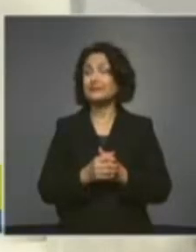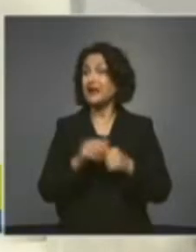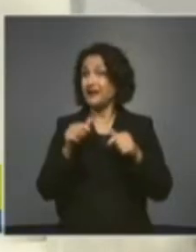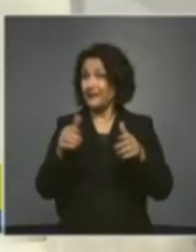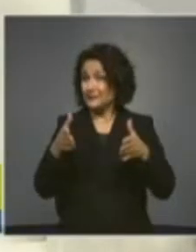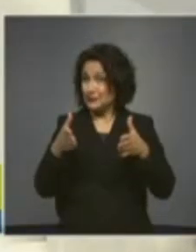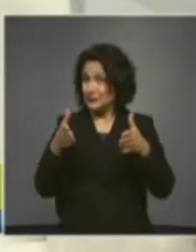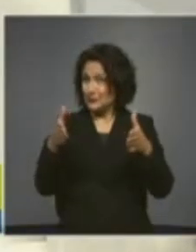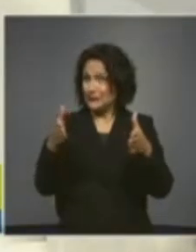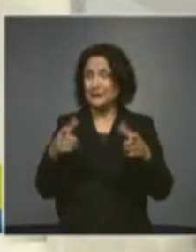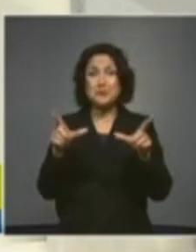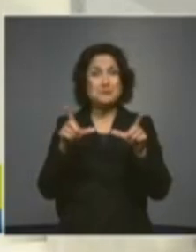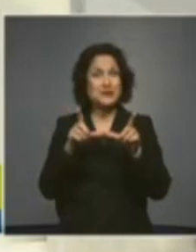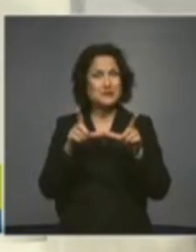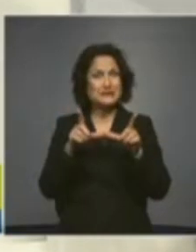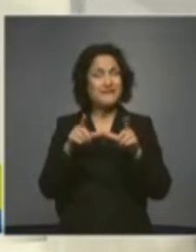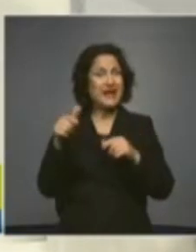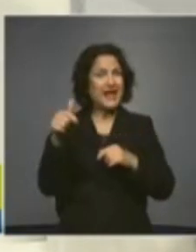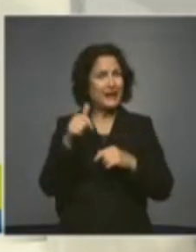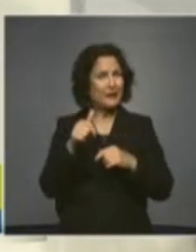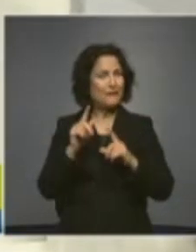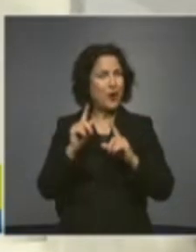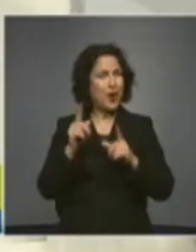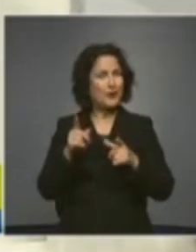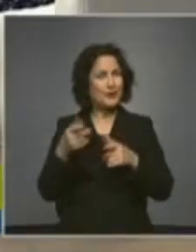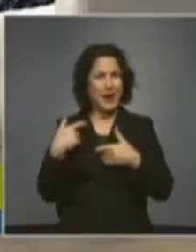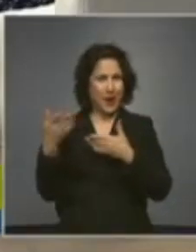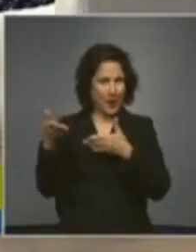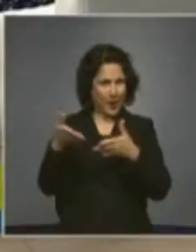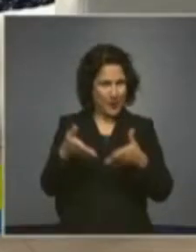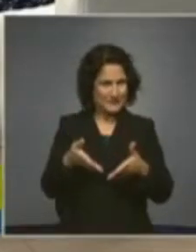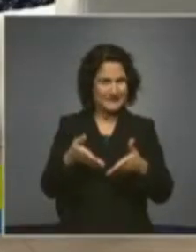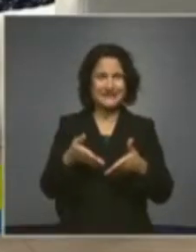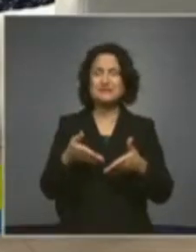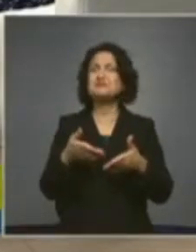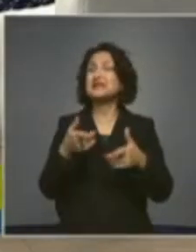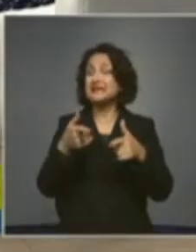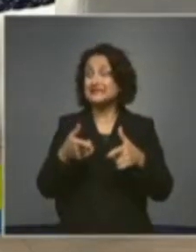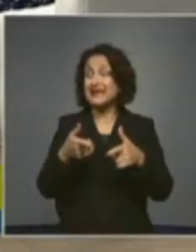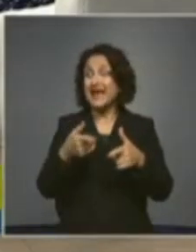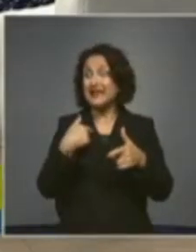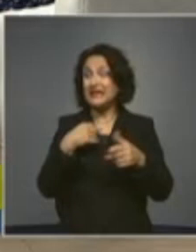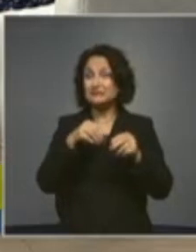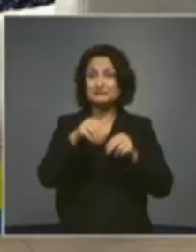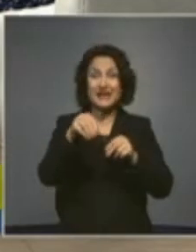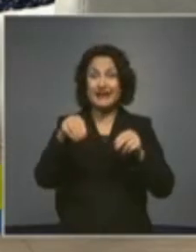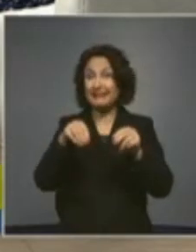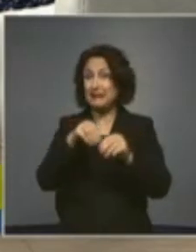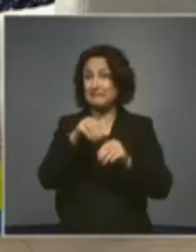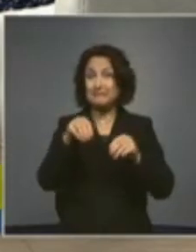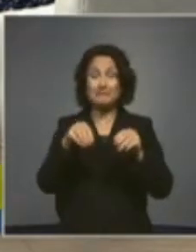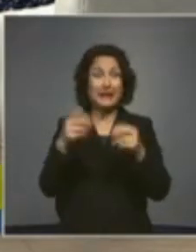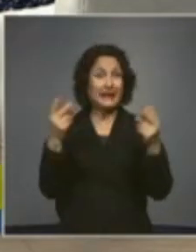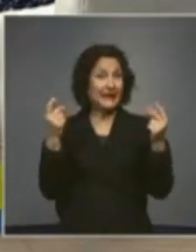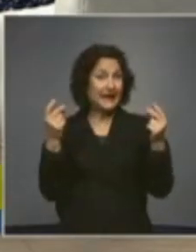В студиото вече е Мирослав Гариков, който е следващия ни гост и с него вече редим една игра.